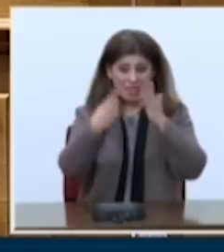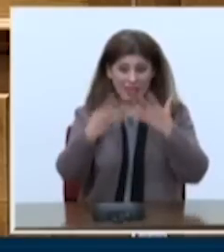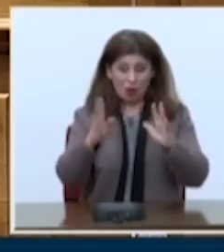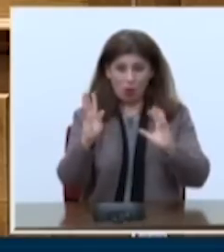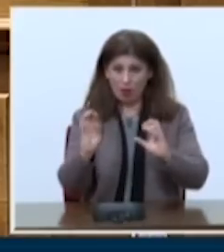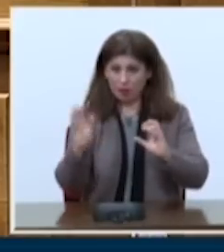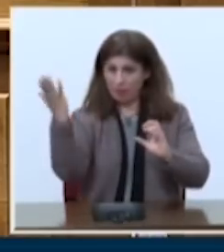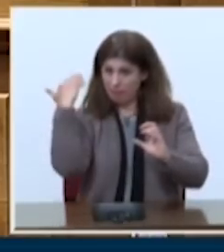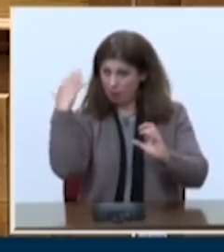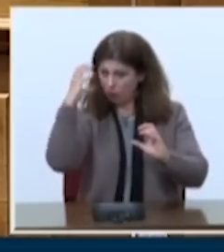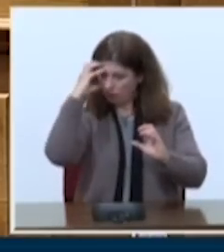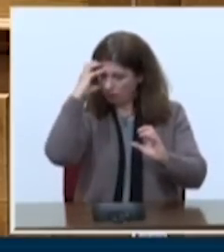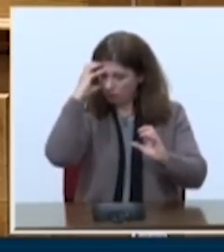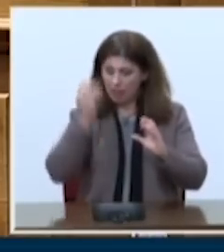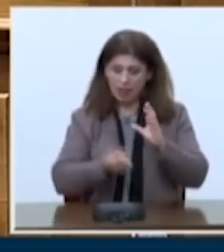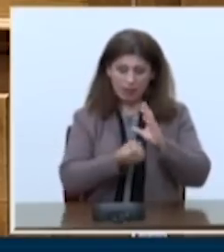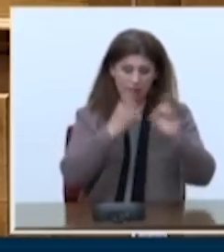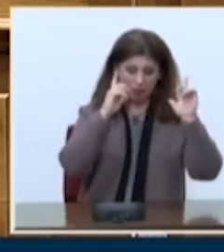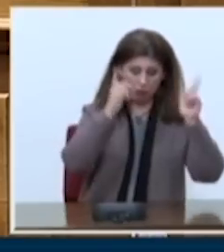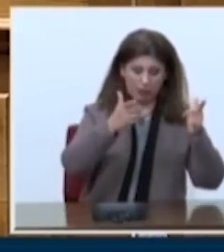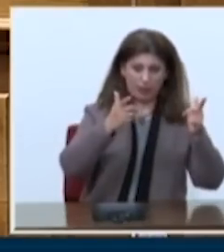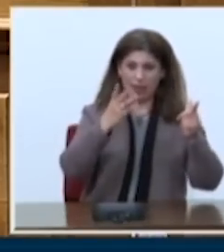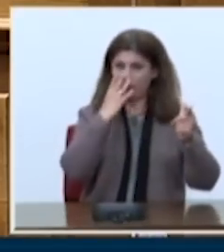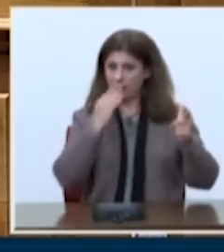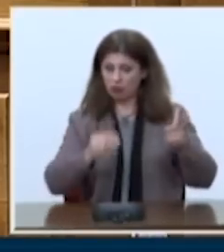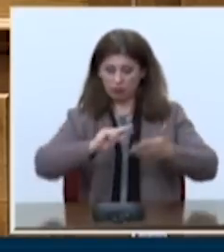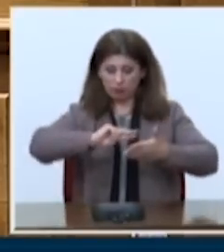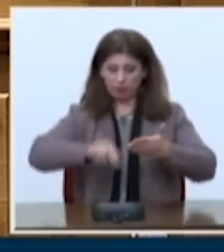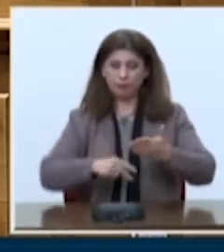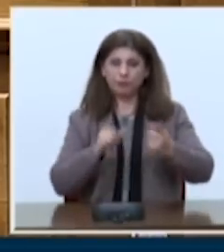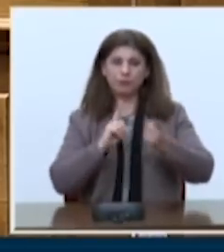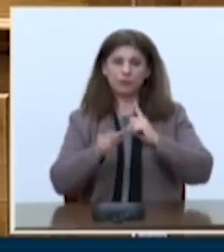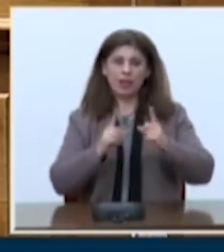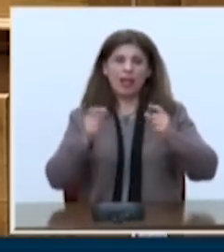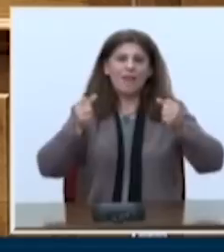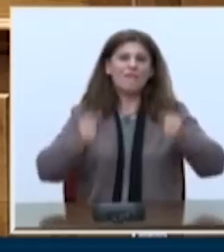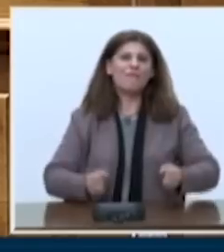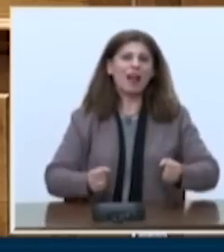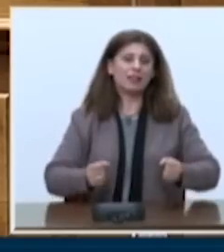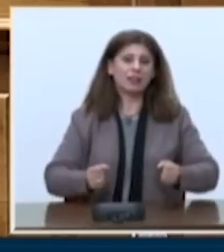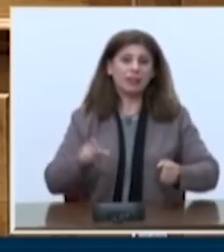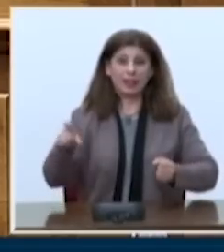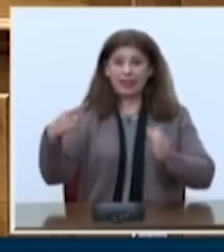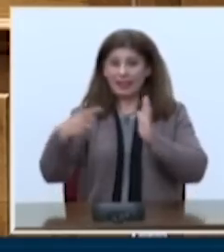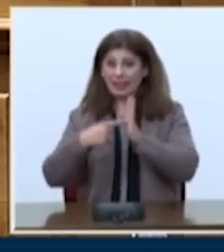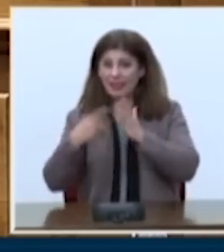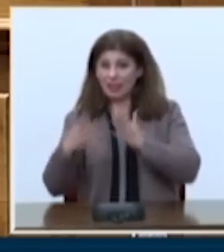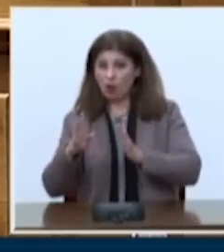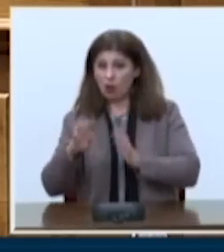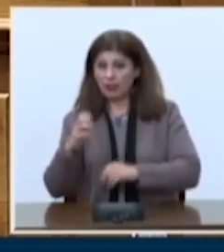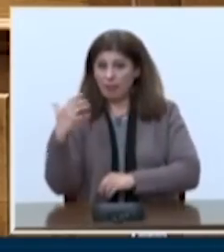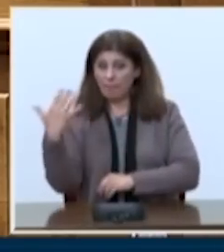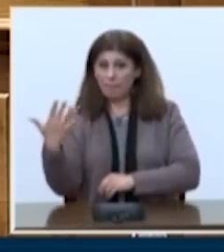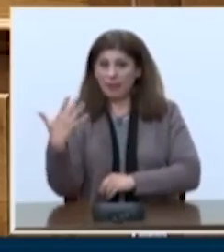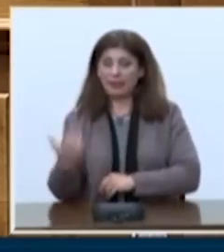οι παλιότεροι, Νέα Δημοκρατία και ΠΑΣΟΚ υπέγραψαν τη συμφωνία για τις βάσεις. Και το 1995 είχαμε το